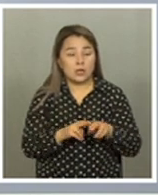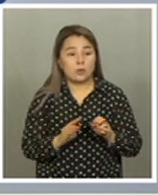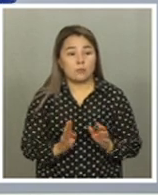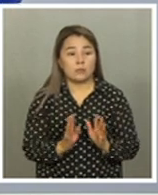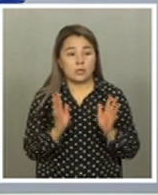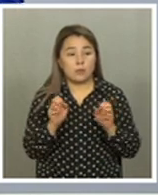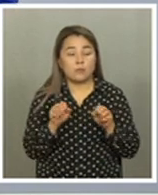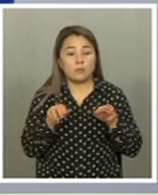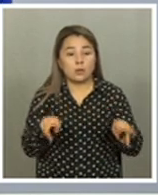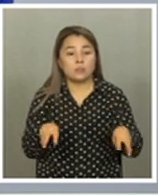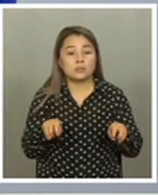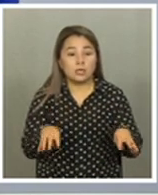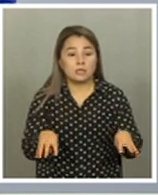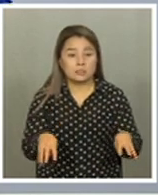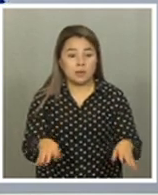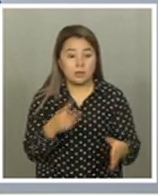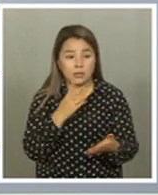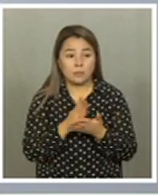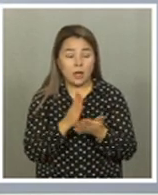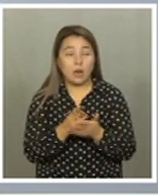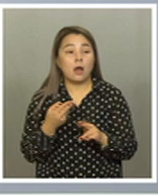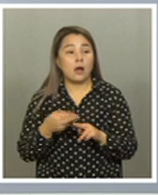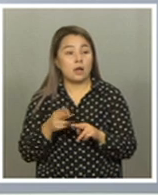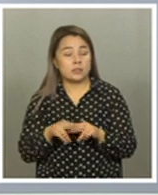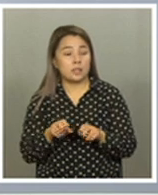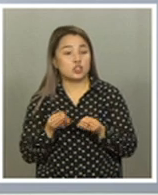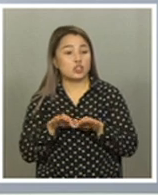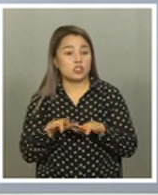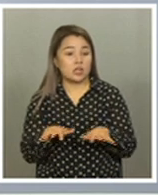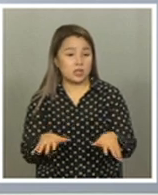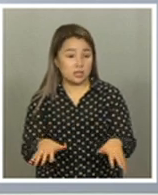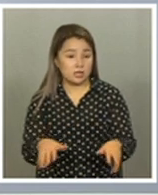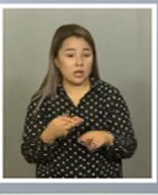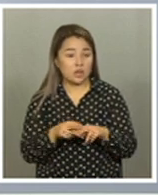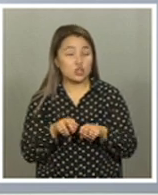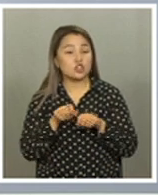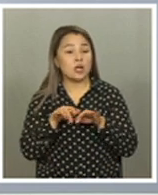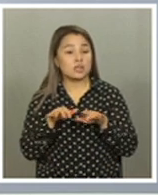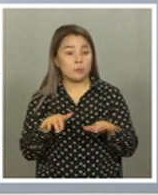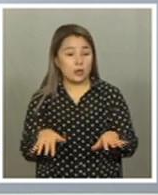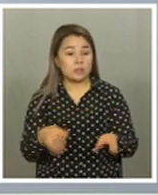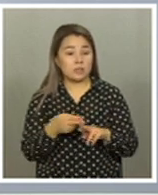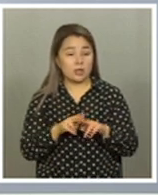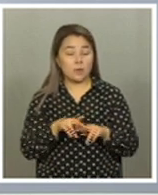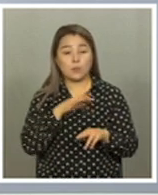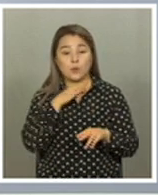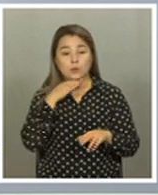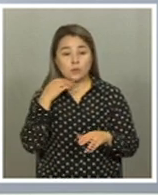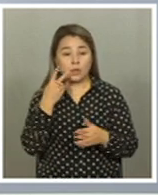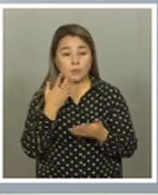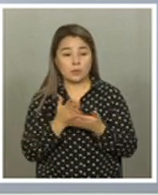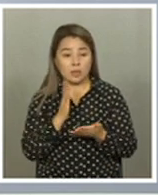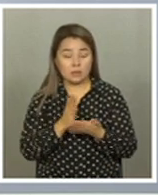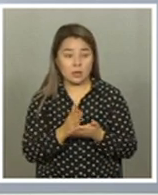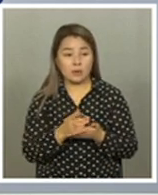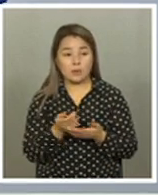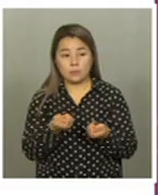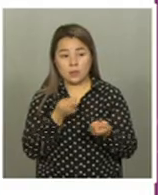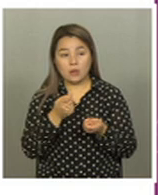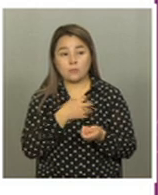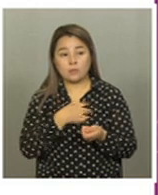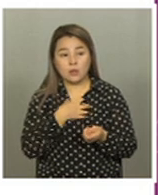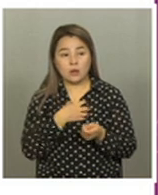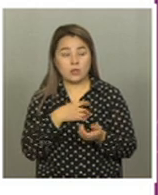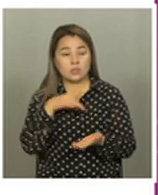тамырлар дамиды. Ал мұнда шашақ тамыр. Шашақ тамырда негізгі тамырларын көре алмаймыз. Яғни